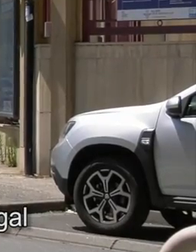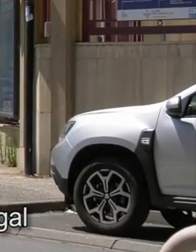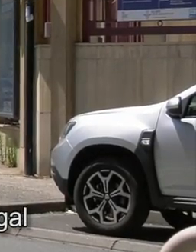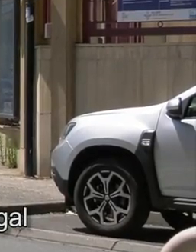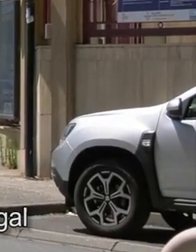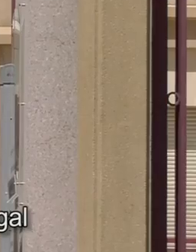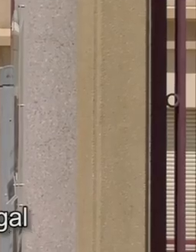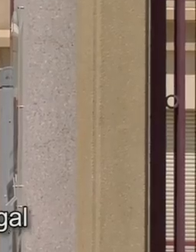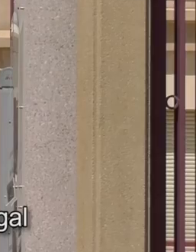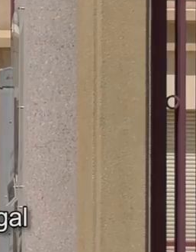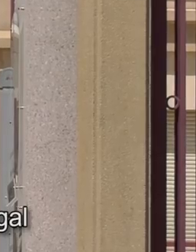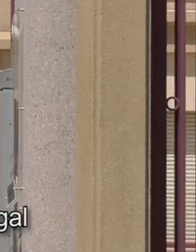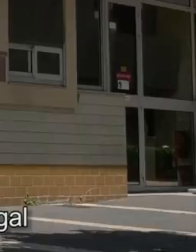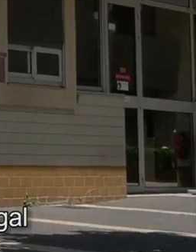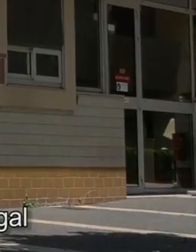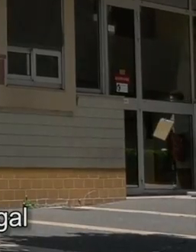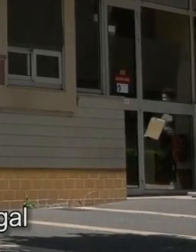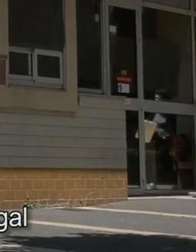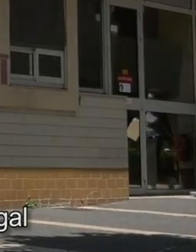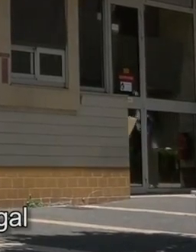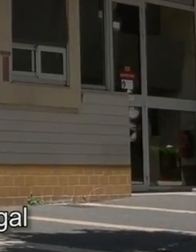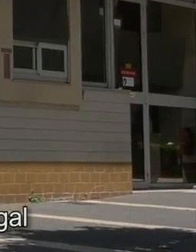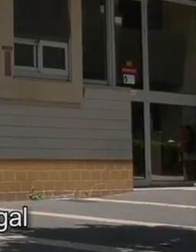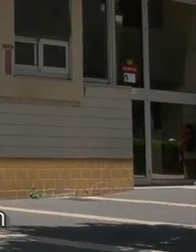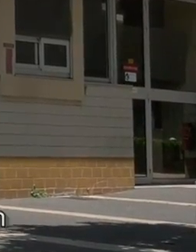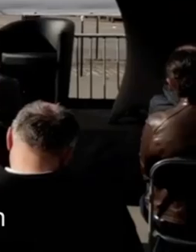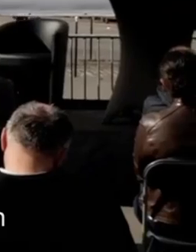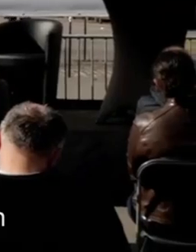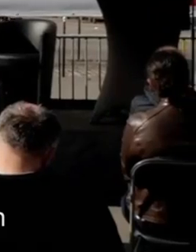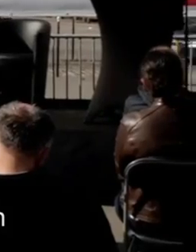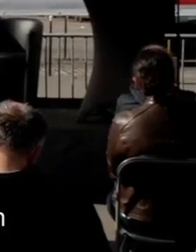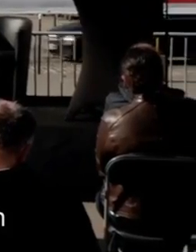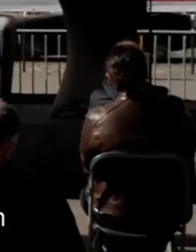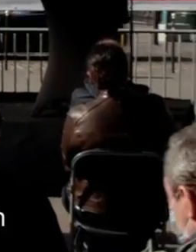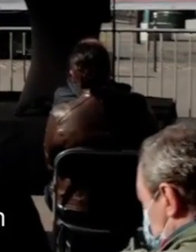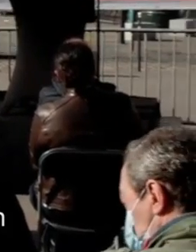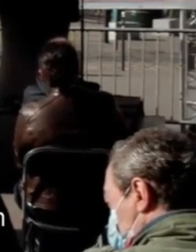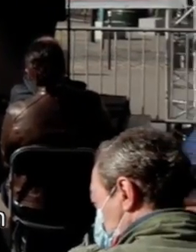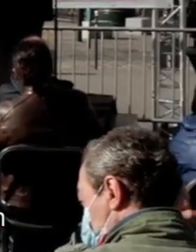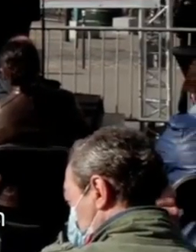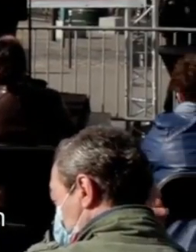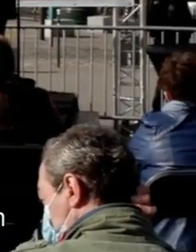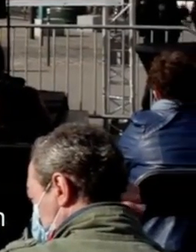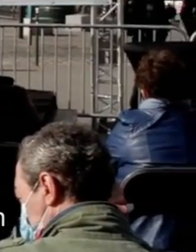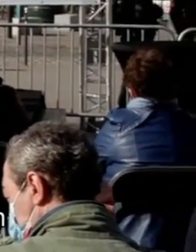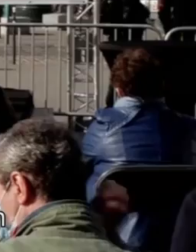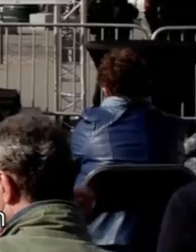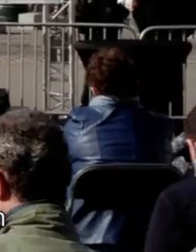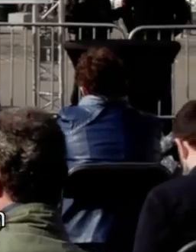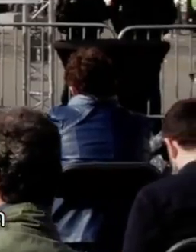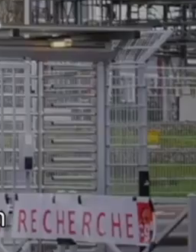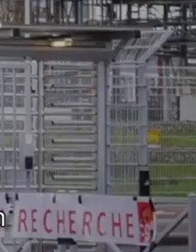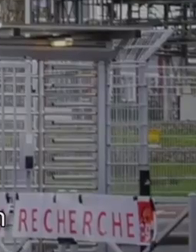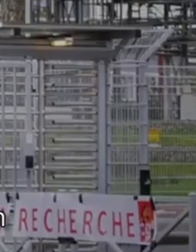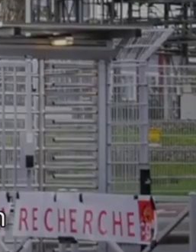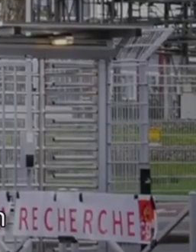Renforcer également les services publics et assurer un égal accès à tous sur le territoire. Il faut aussi agir concrètement pour la réindustrialisation,